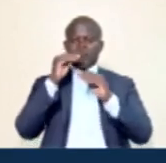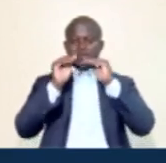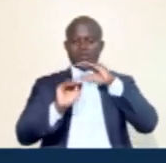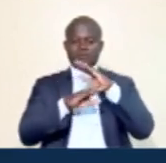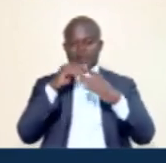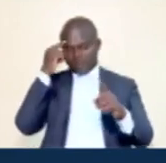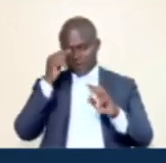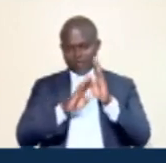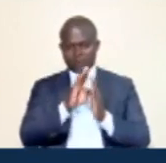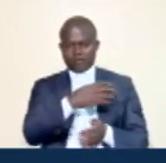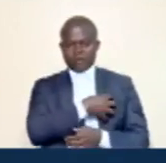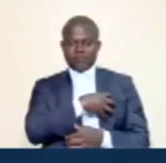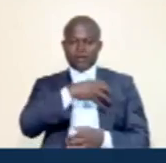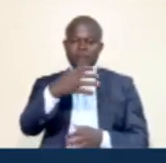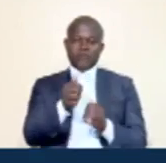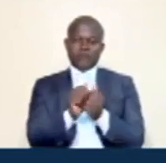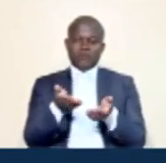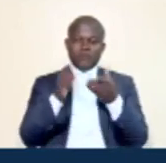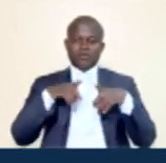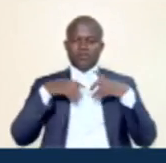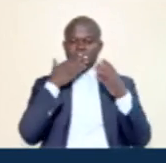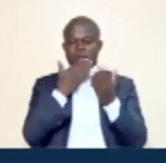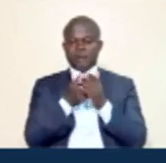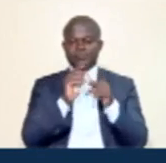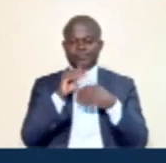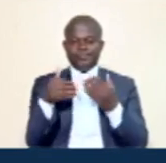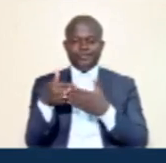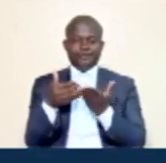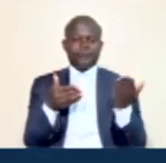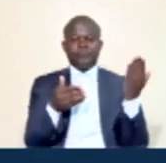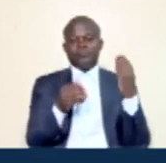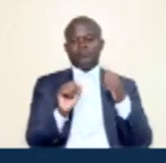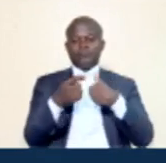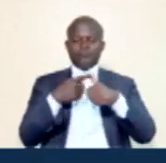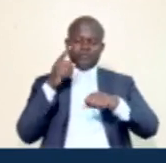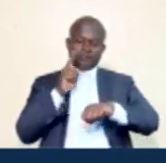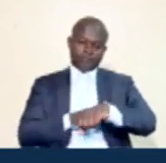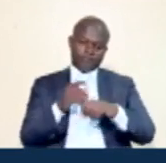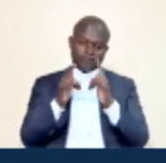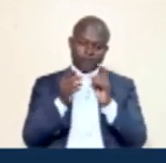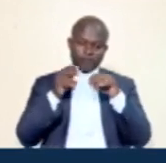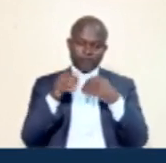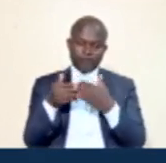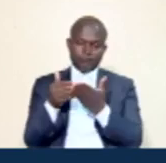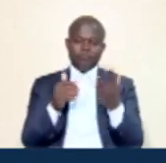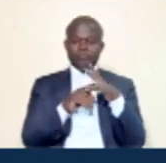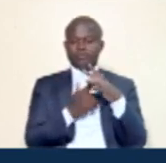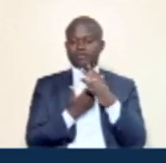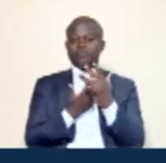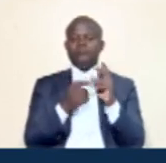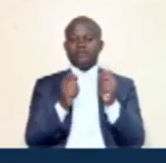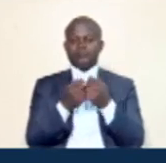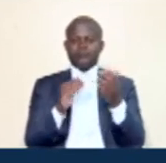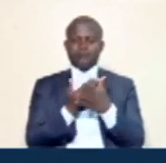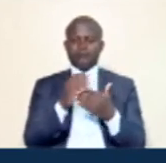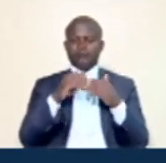igamije iterambere ry'ubukungu ndetse no kuzamura imibereho myiza y'abaturage. Ni ku nshuro ya mbere iyi nama iteranye kuva hatangira manda nshya